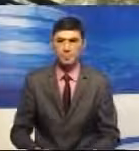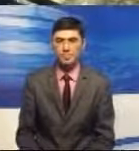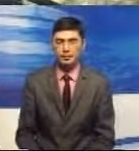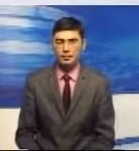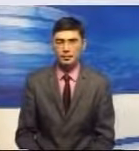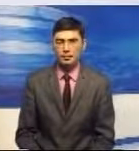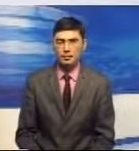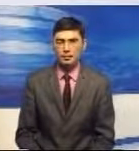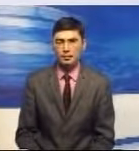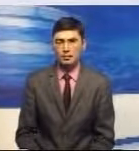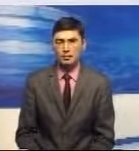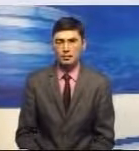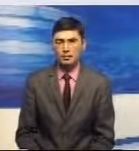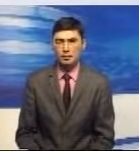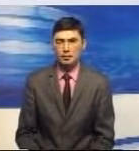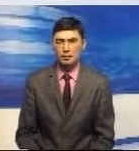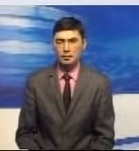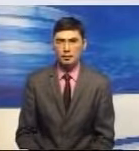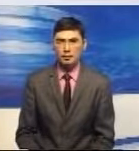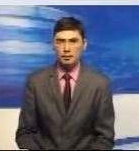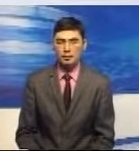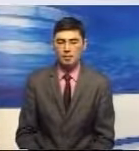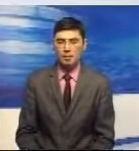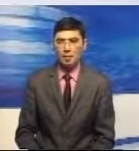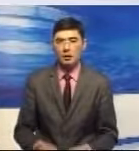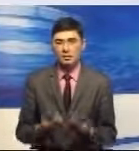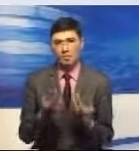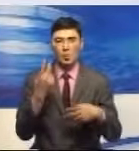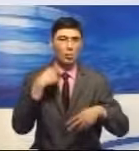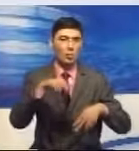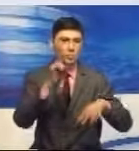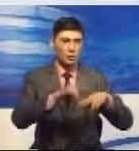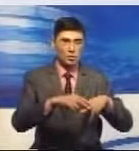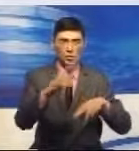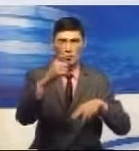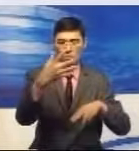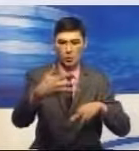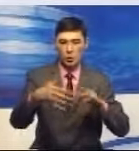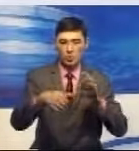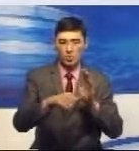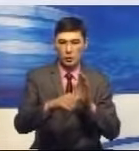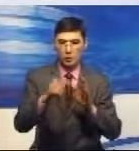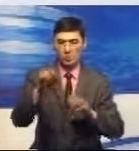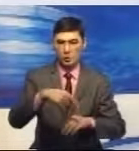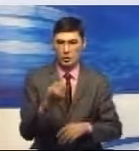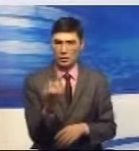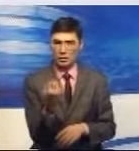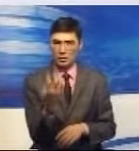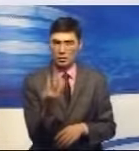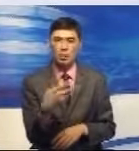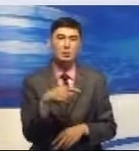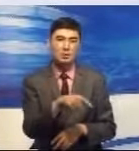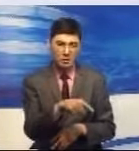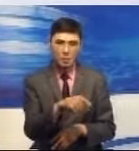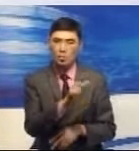сақталмақ. Темір тордың ар жағындағы өнер. Қаламыздағы 156-14 түзеу мекемесіндегі